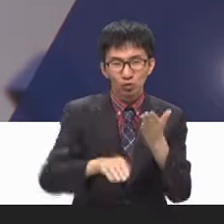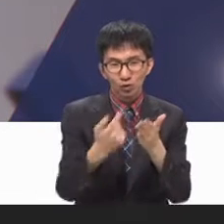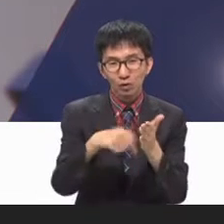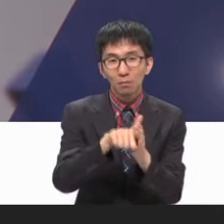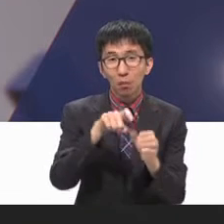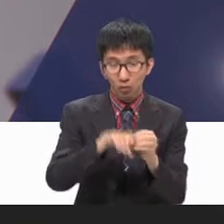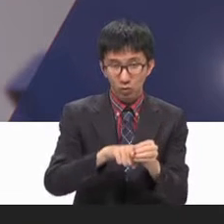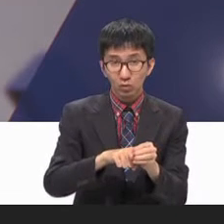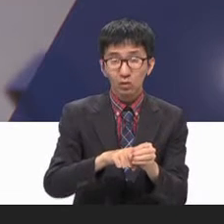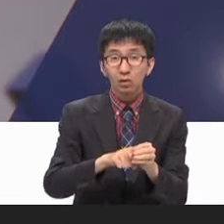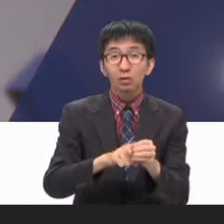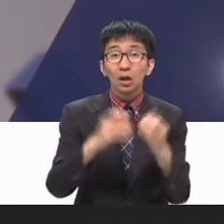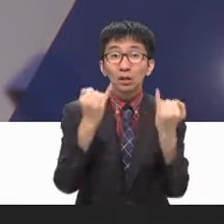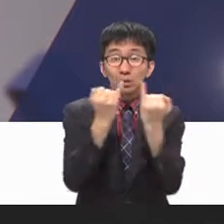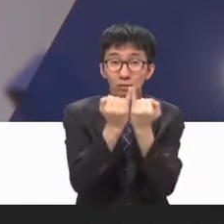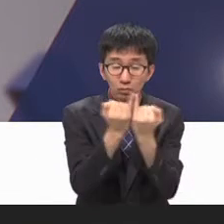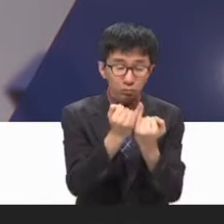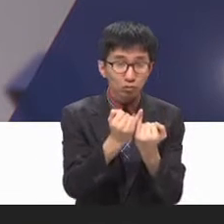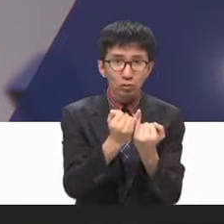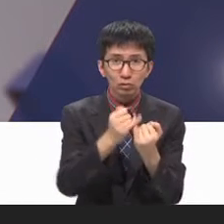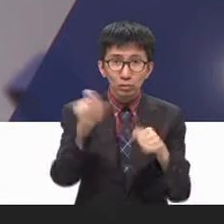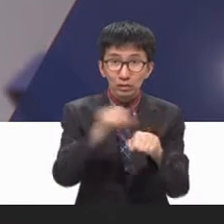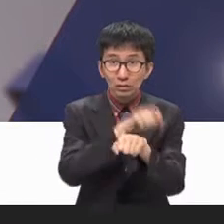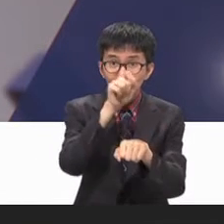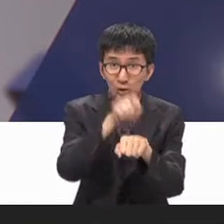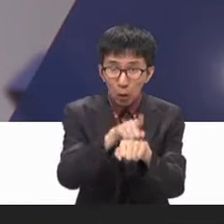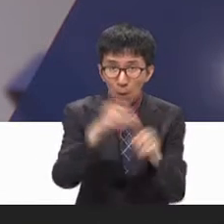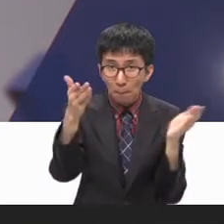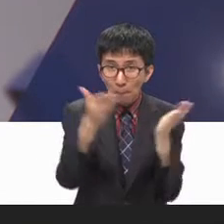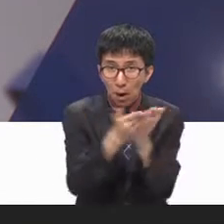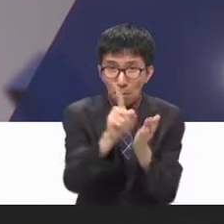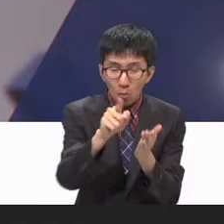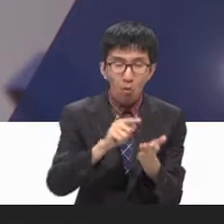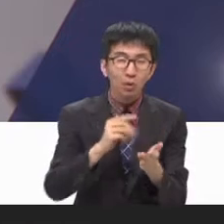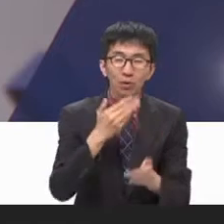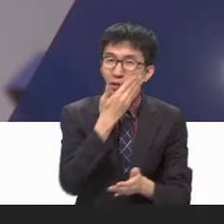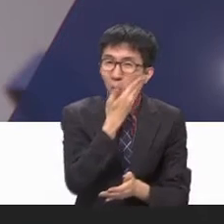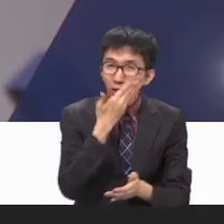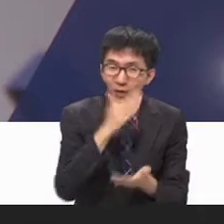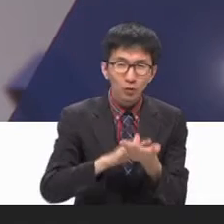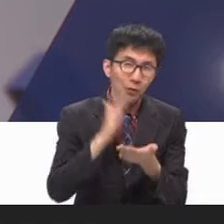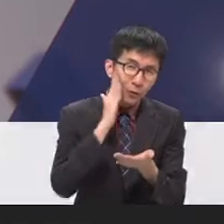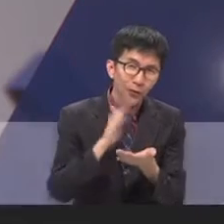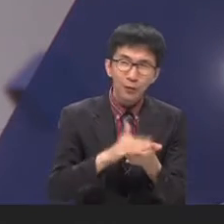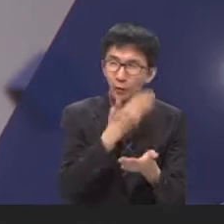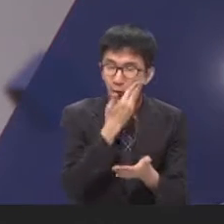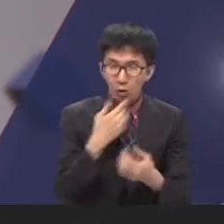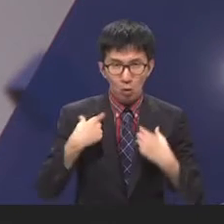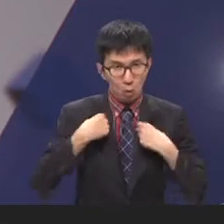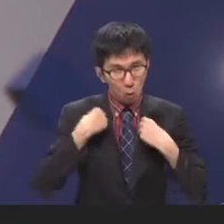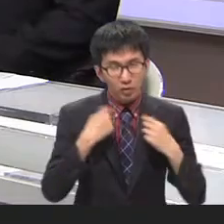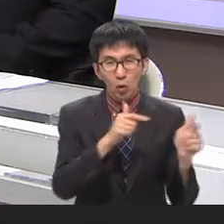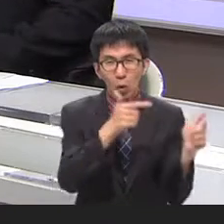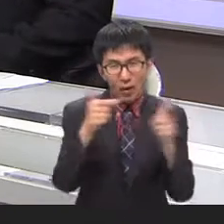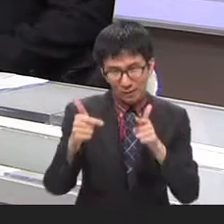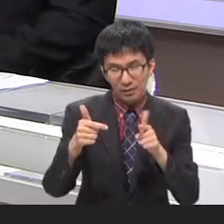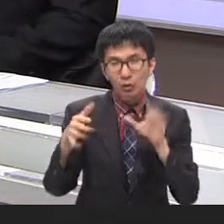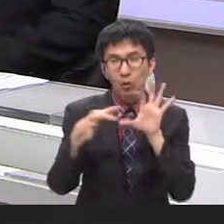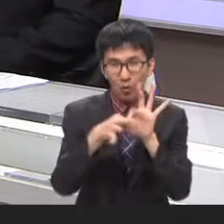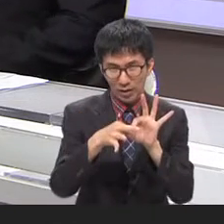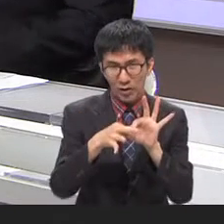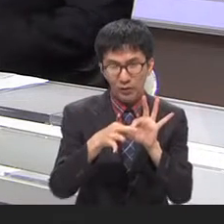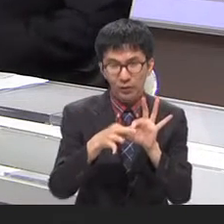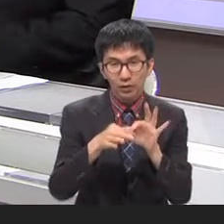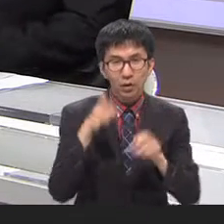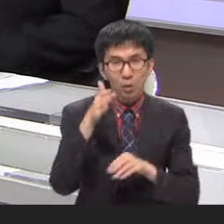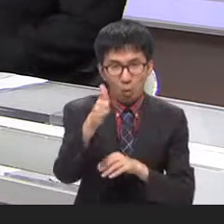모델을 운영하겠다는 취지로 영양이나 패션 등을 다루는 뷰티 웰니스 학과 를 신설 하겠다고 밝혔고 요 음 뷰티 외인 있어요